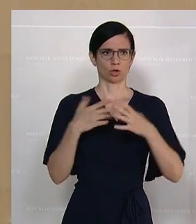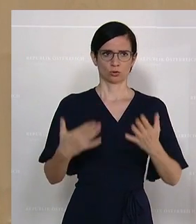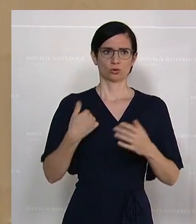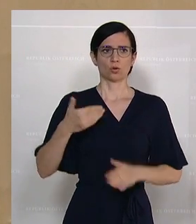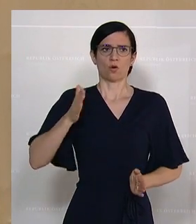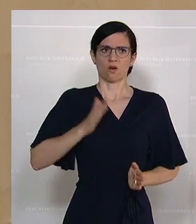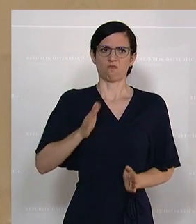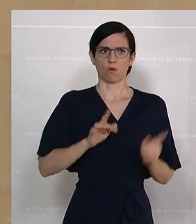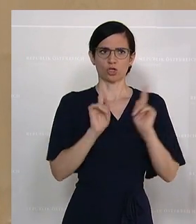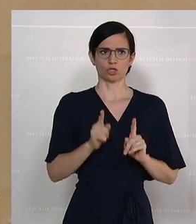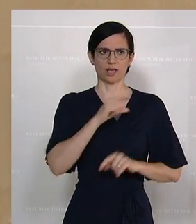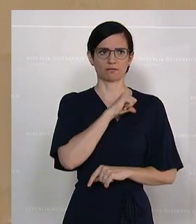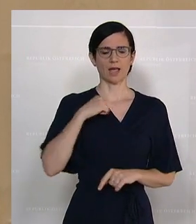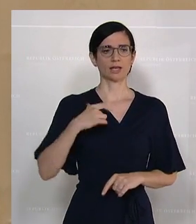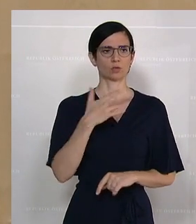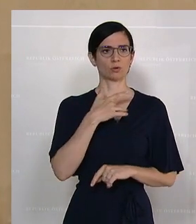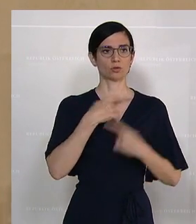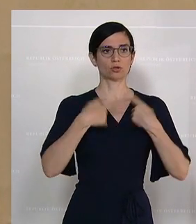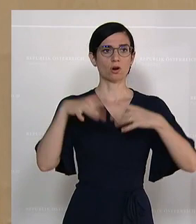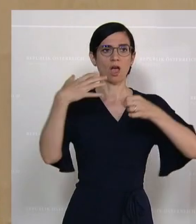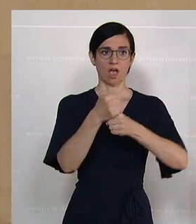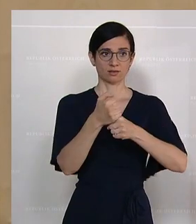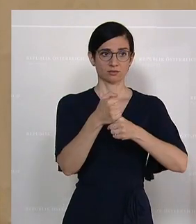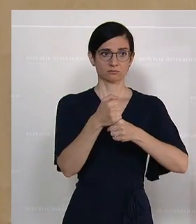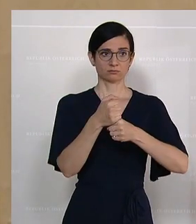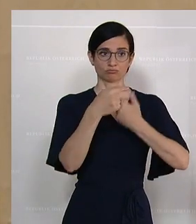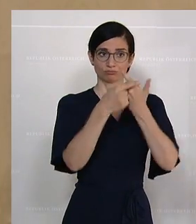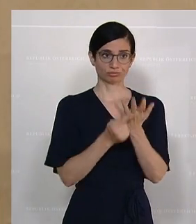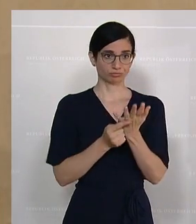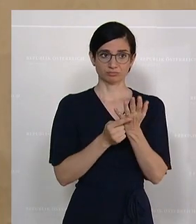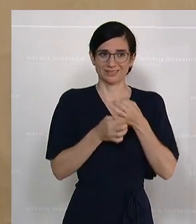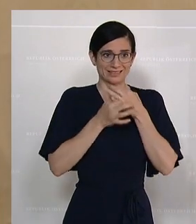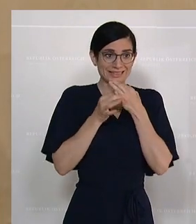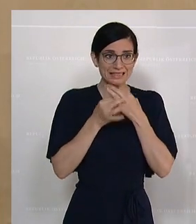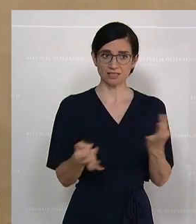wohlstand in der eigenen bevölkerung zu erhalten sie haben nichts davon begriffen